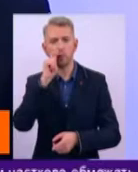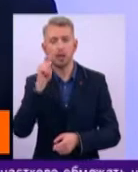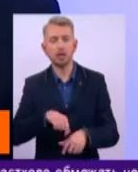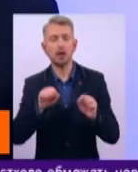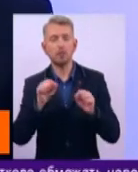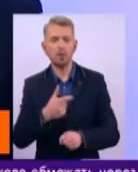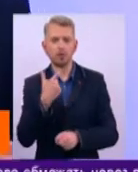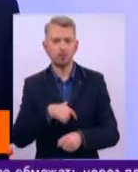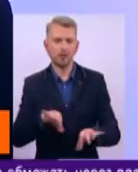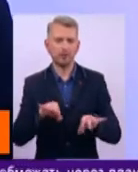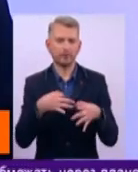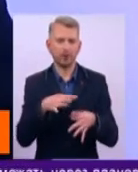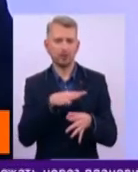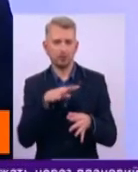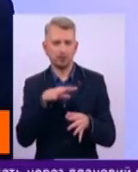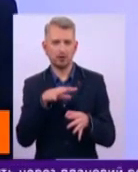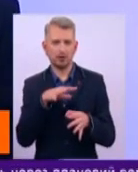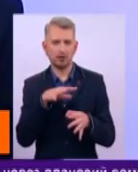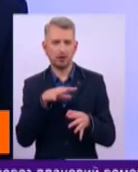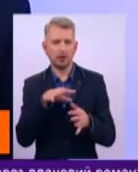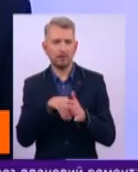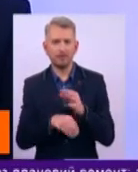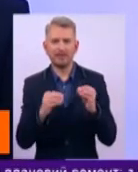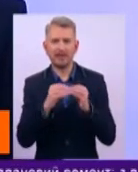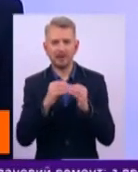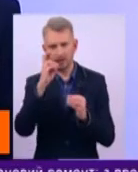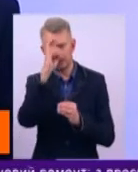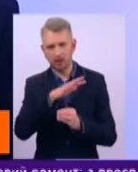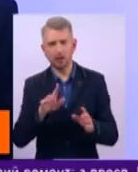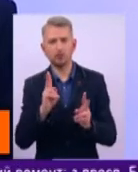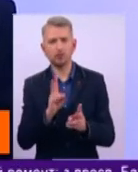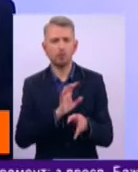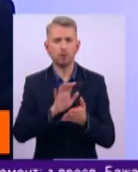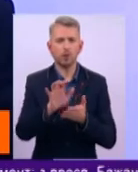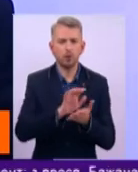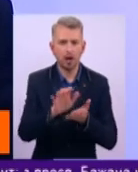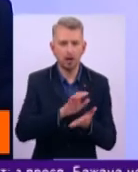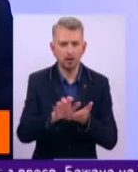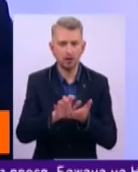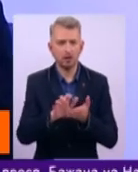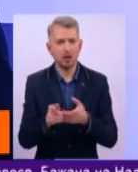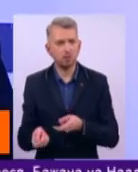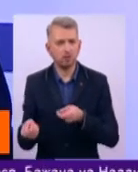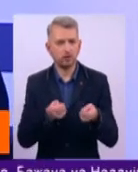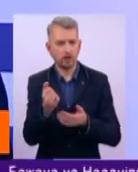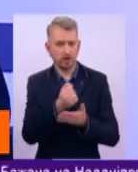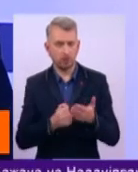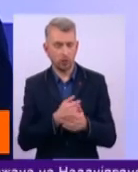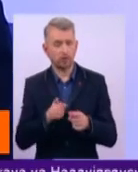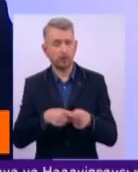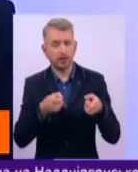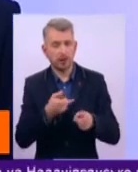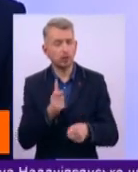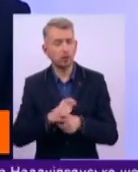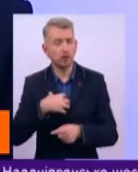може собі дозволити бути в країні з десятці країн, які є виробниками і постачальниками зброї. Це насправді дуже